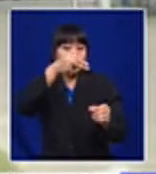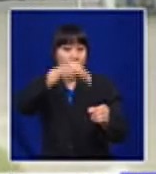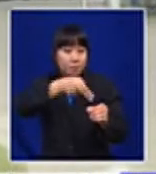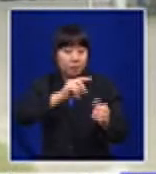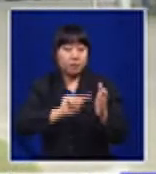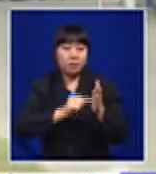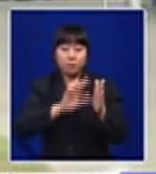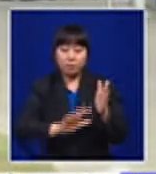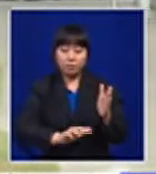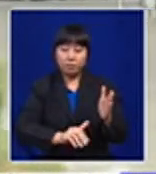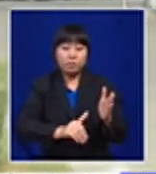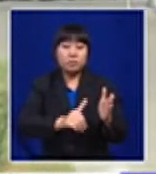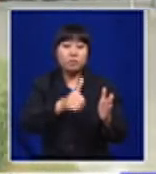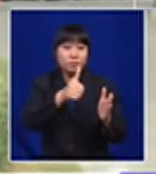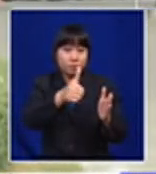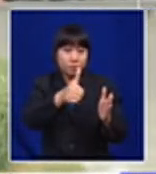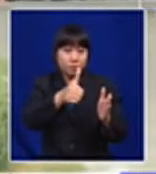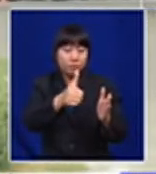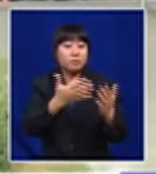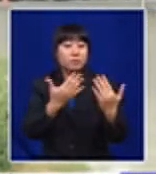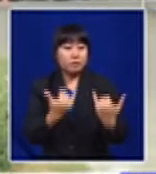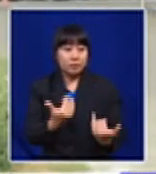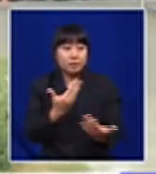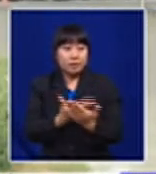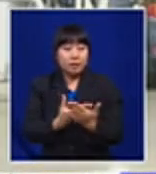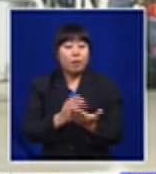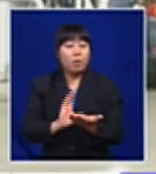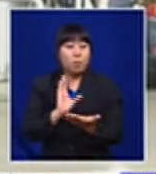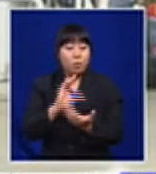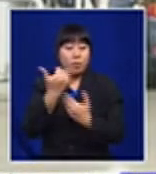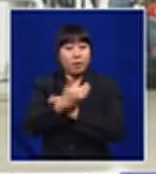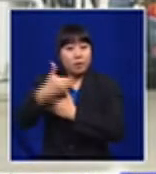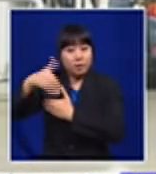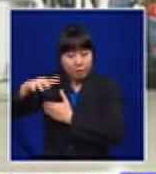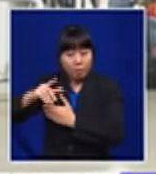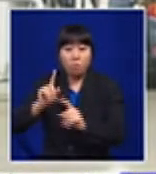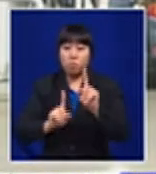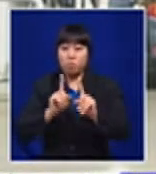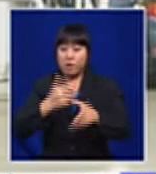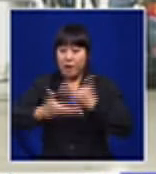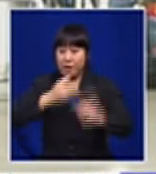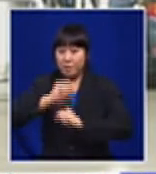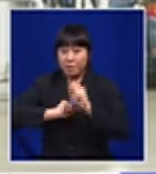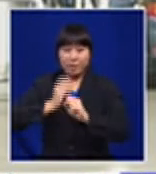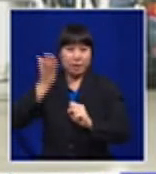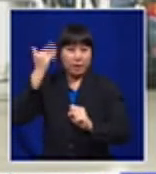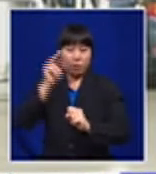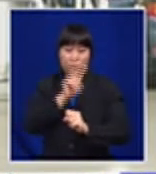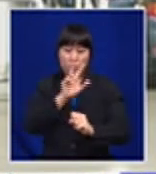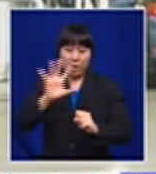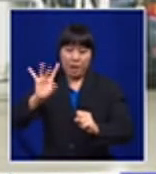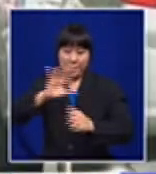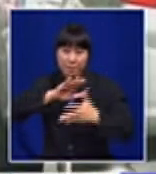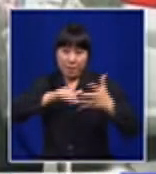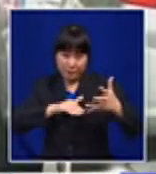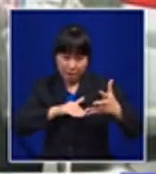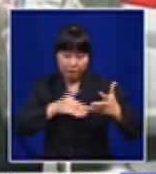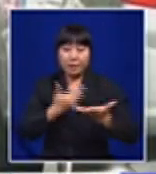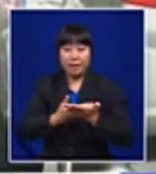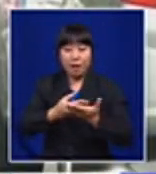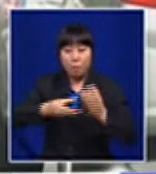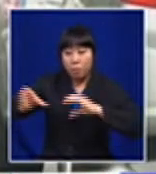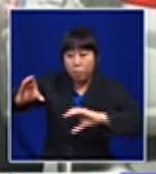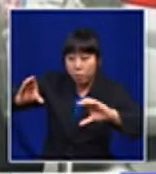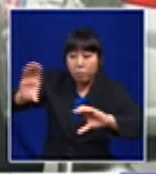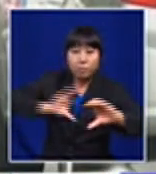ริ่มฟื้นตัวส่งผลให้เงินทุนต่างชาติที่เทขายหุ้นในช่วงปลายปี2558ไหลกลับเข้ามาใ